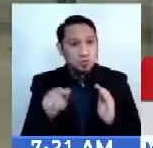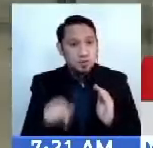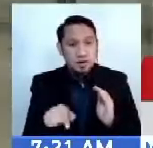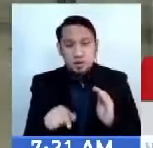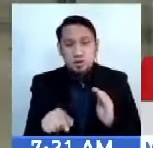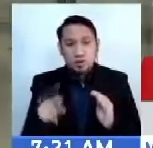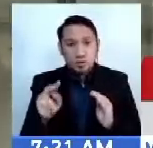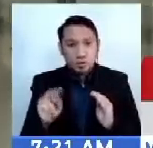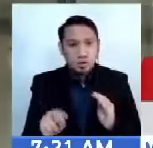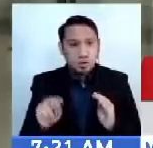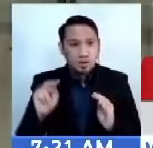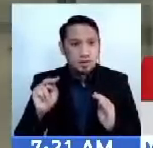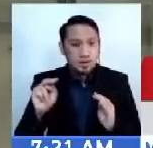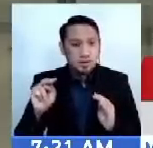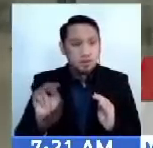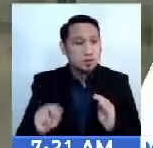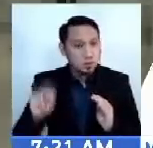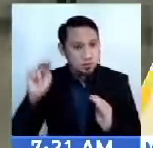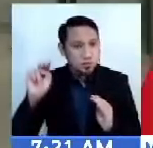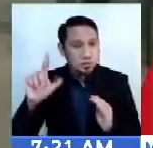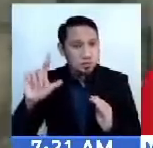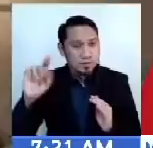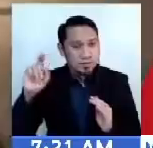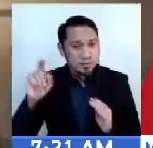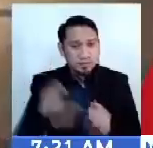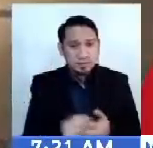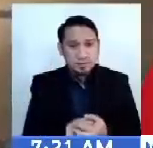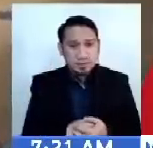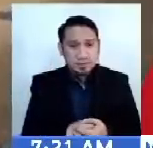North Luzon Express Terminal.